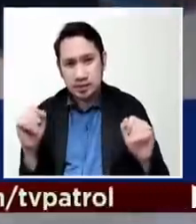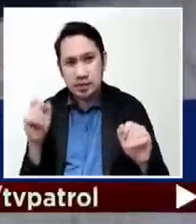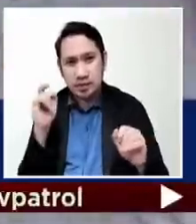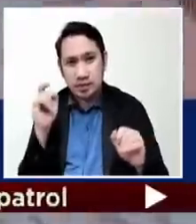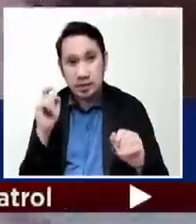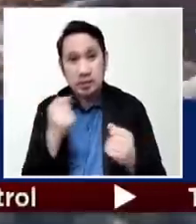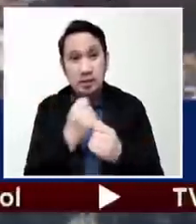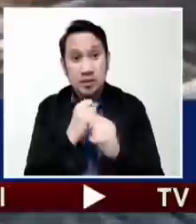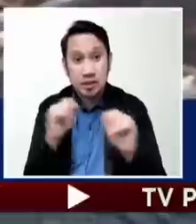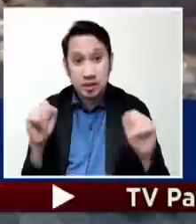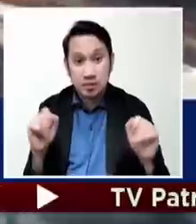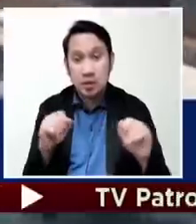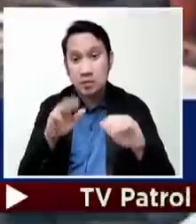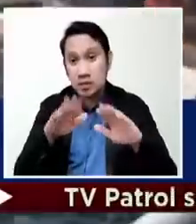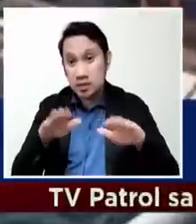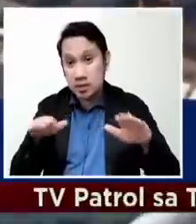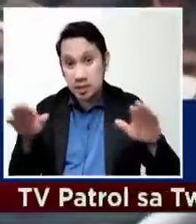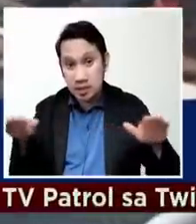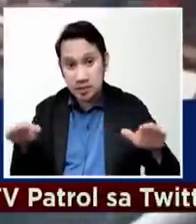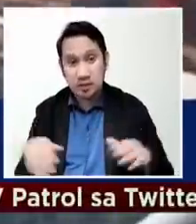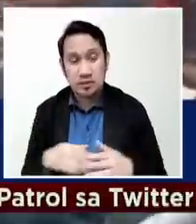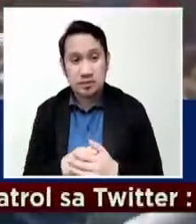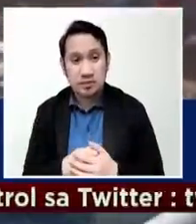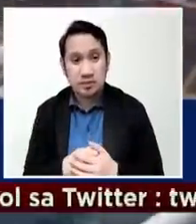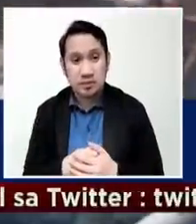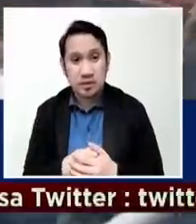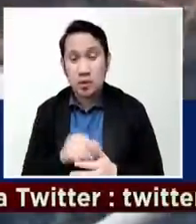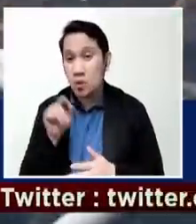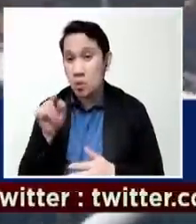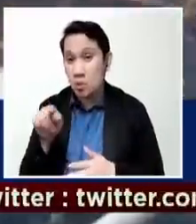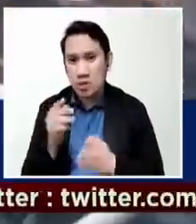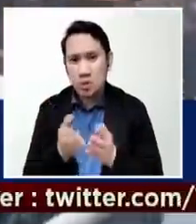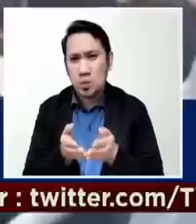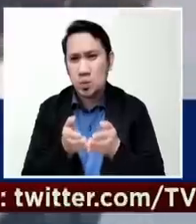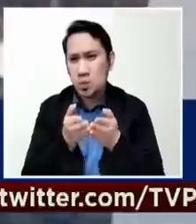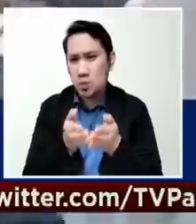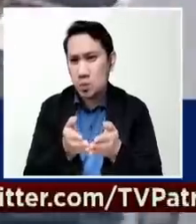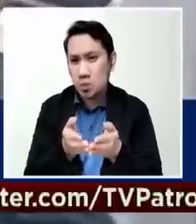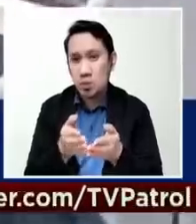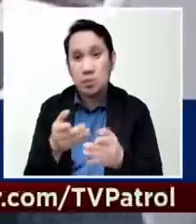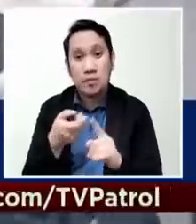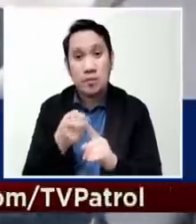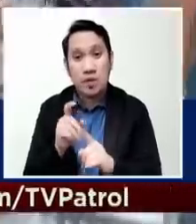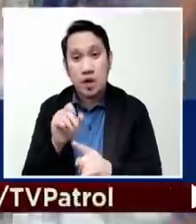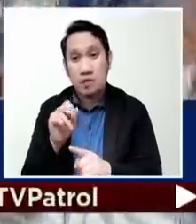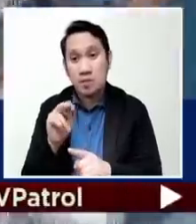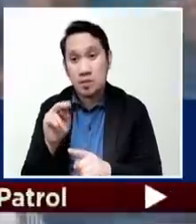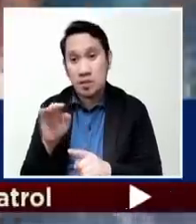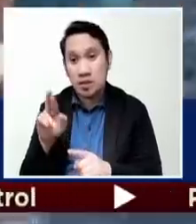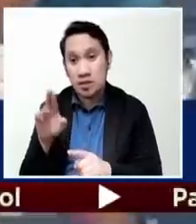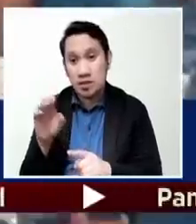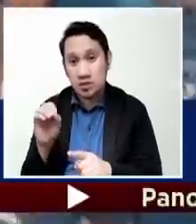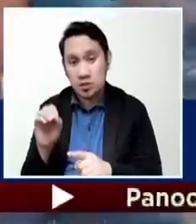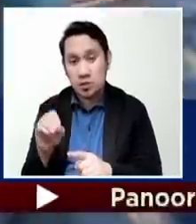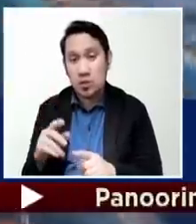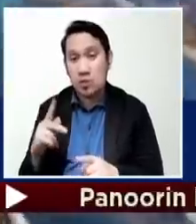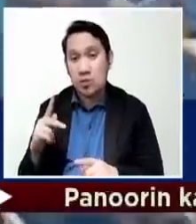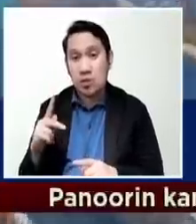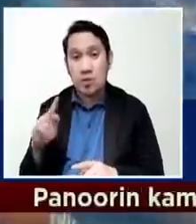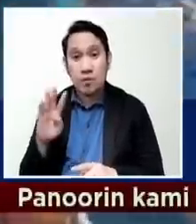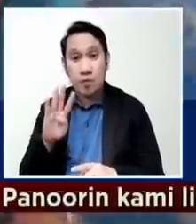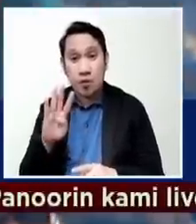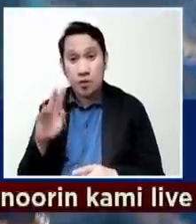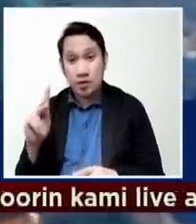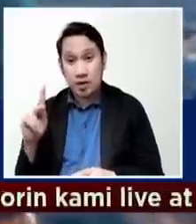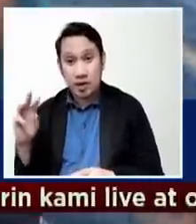nasagip ang ilang batang pasahero. Galing ang bangka sa San Isidro at lumubog 4 na kilometro mula